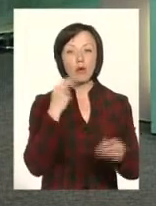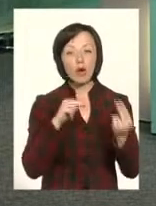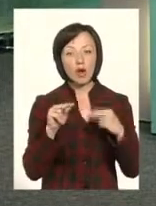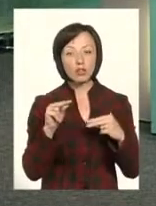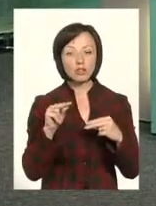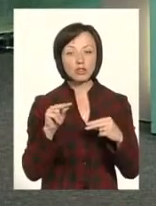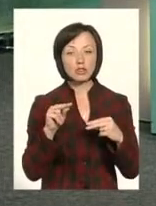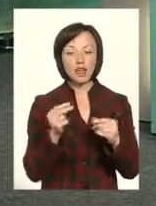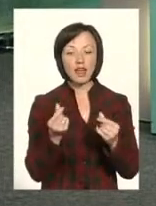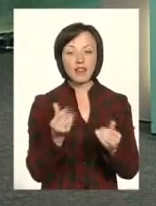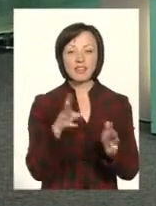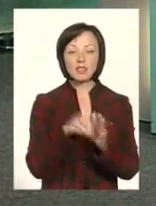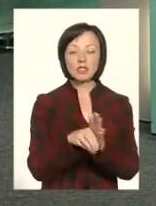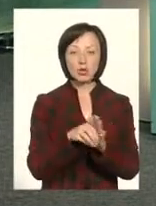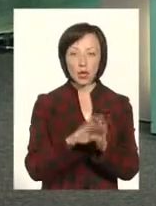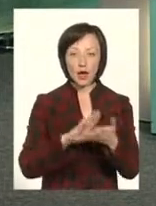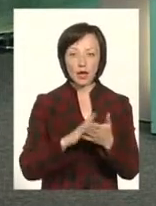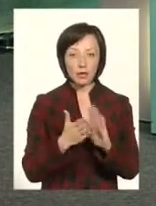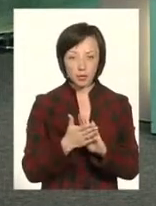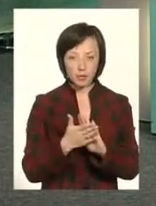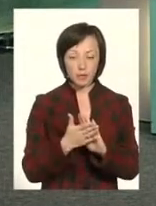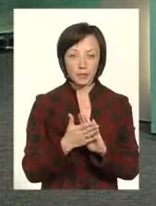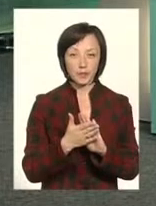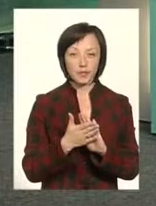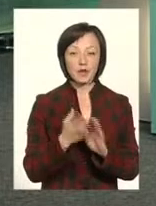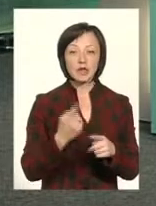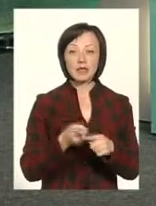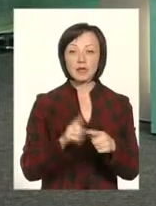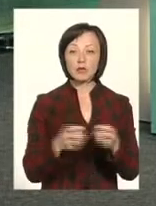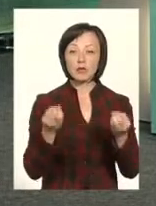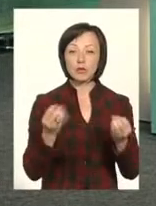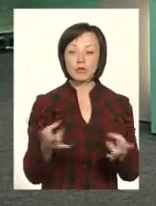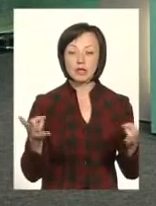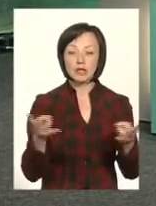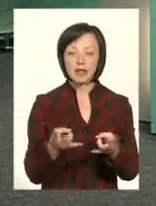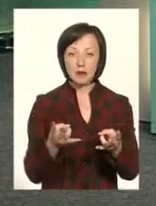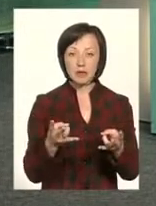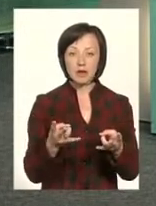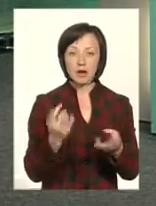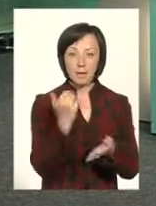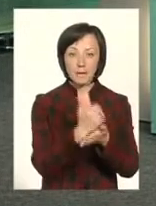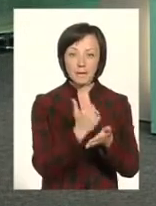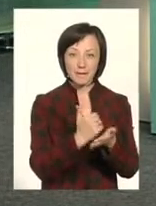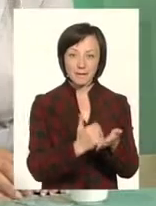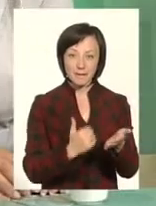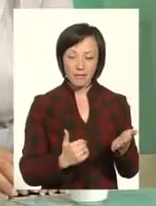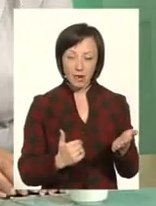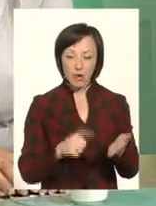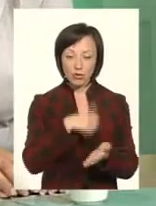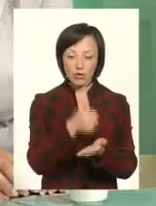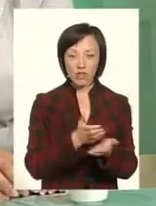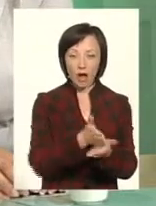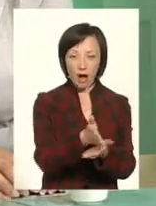покращення інвестиційного клімату? А це просто треба передбачити для основних галузей, ті, які ми